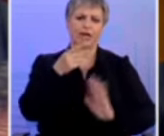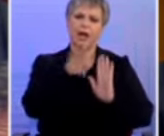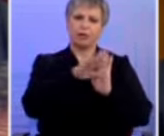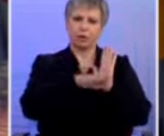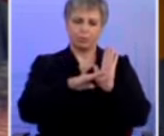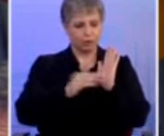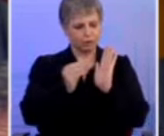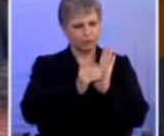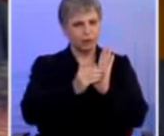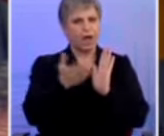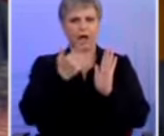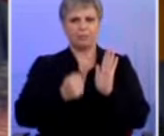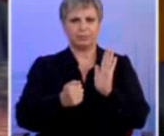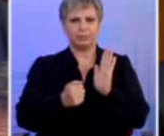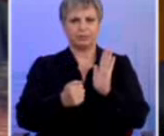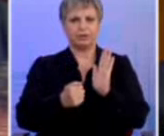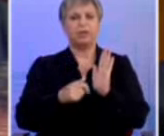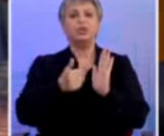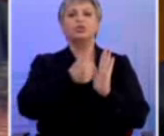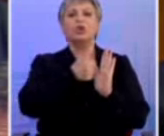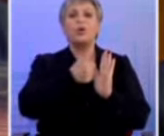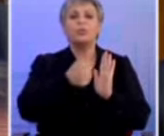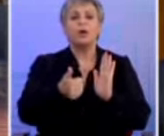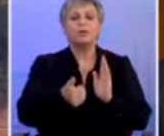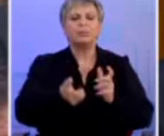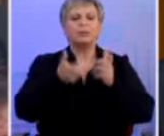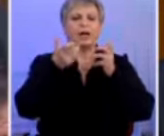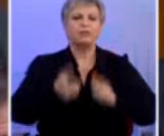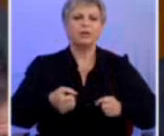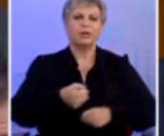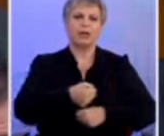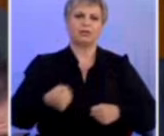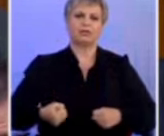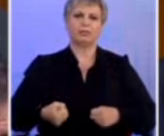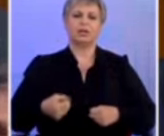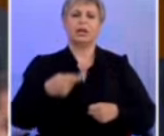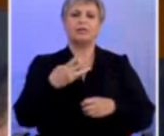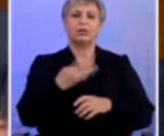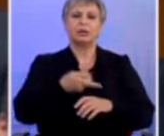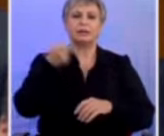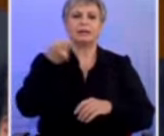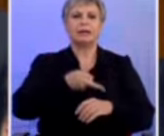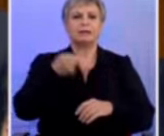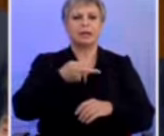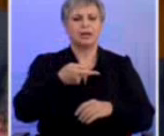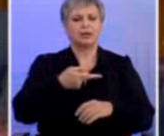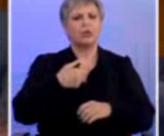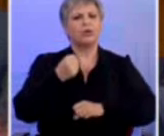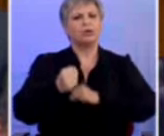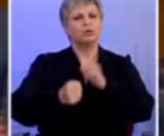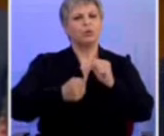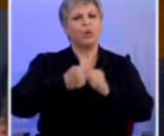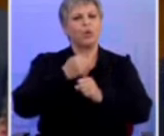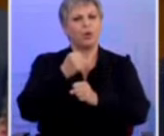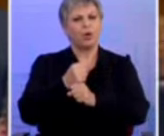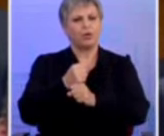μόνο οι βαριές δημοσιονομικές υποχρώσεις δημοσιονομικής προσαρμογής 4% το χρόνο. Είμαι ο τελευταίος